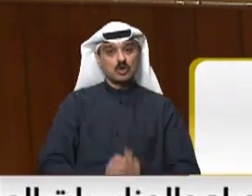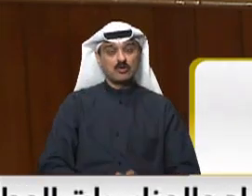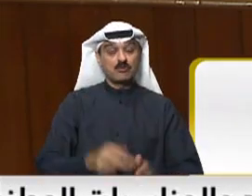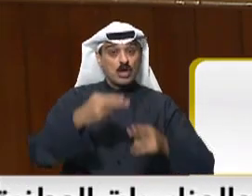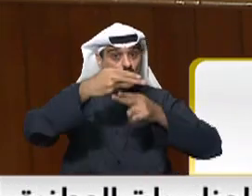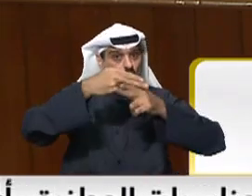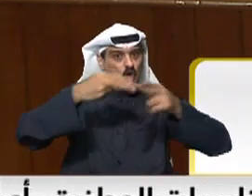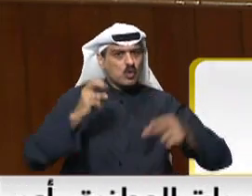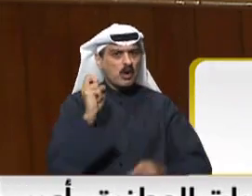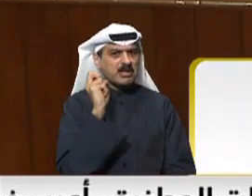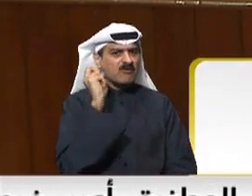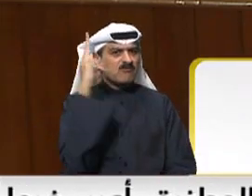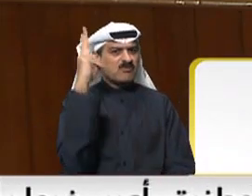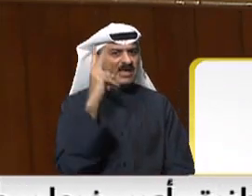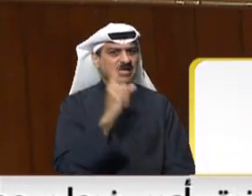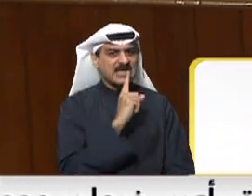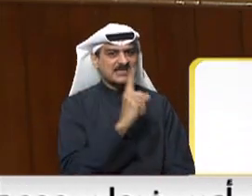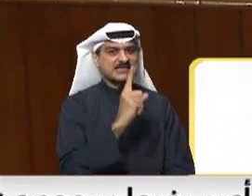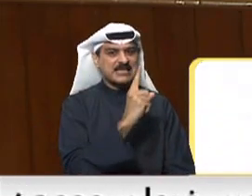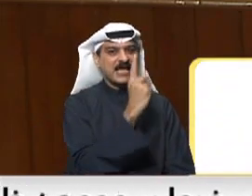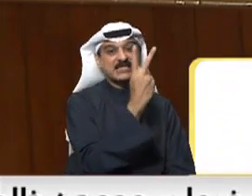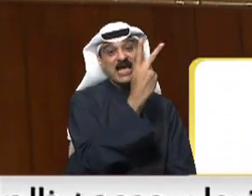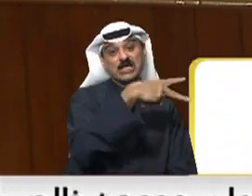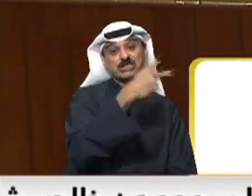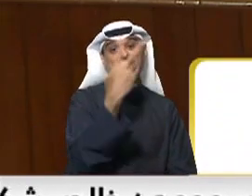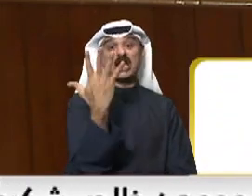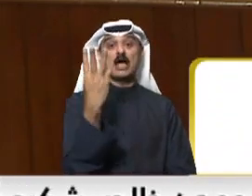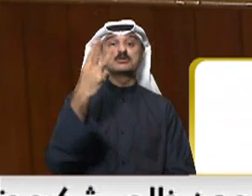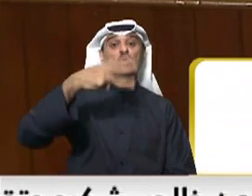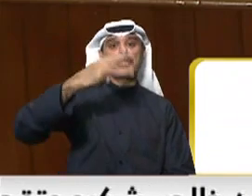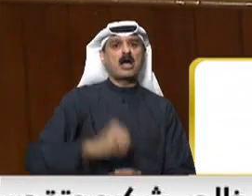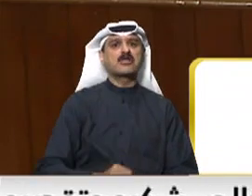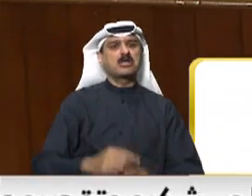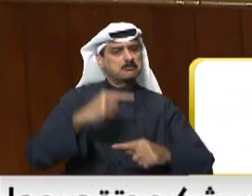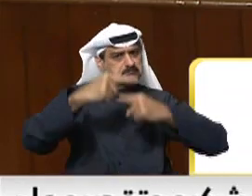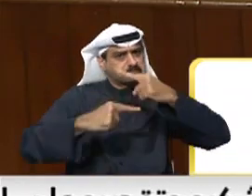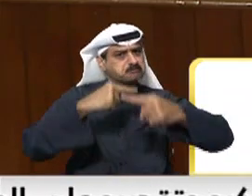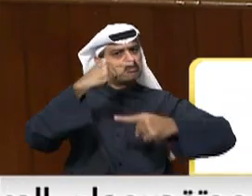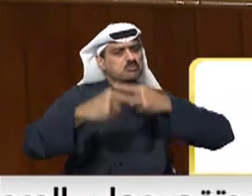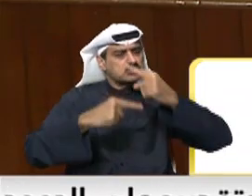رؤية 2035 هي على الخطة الصحيحة لتحقيق هذه